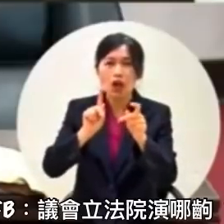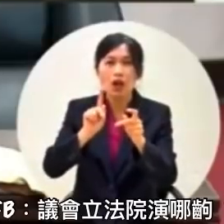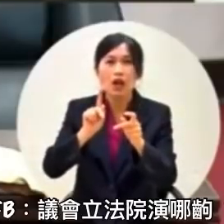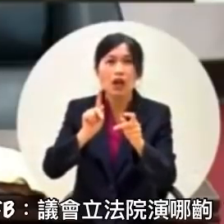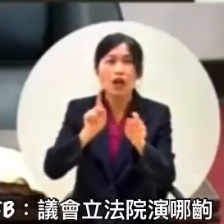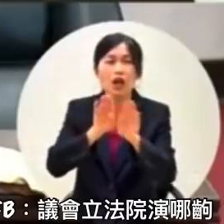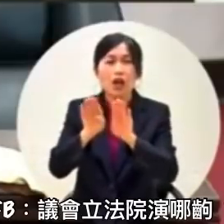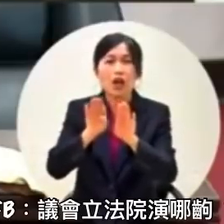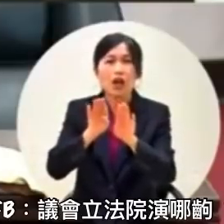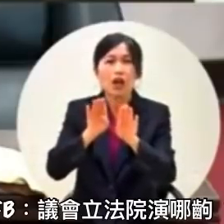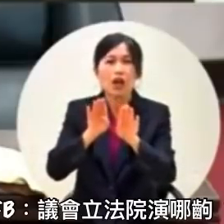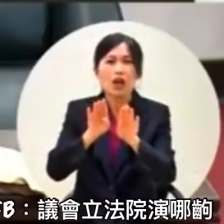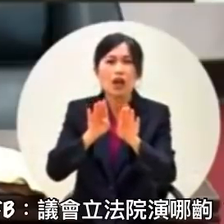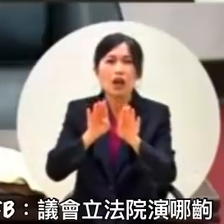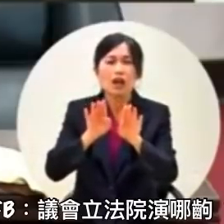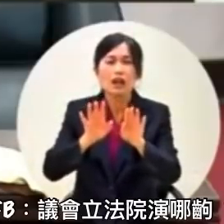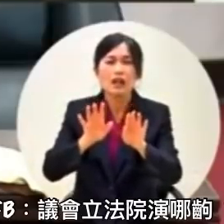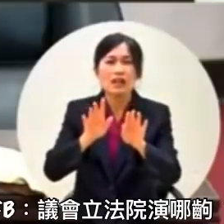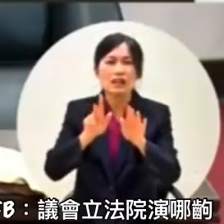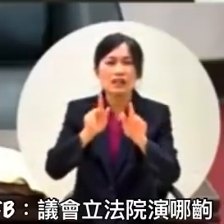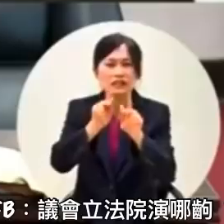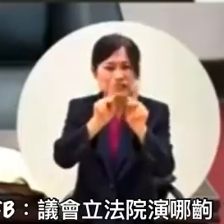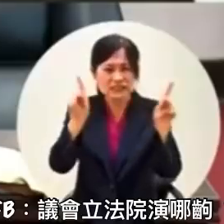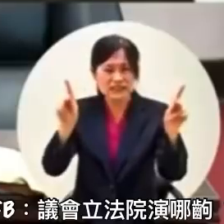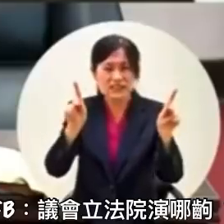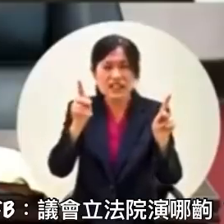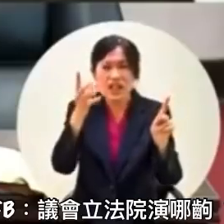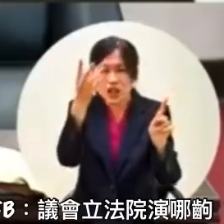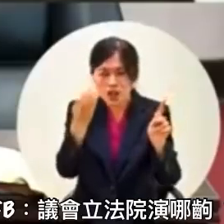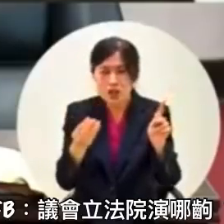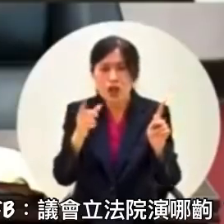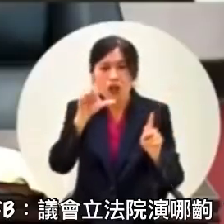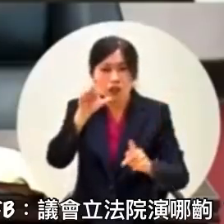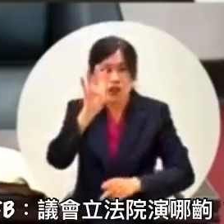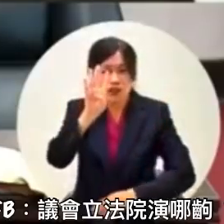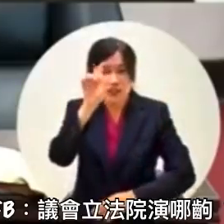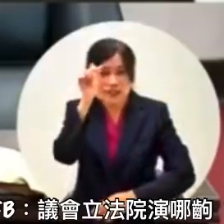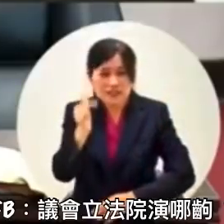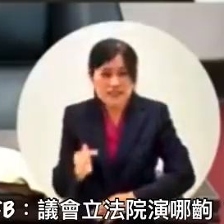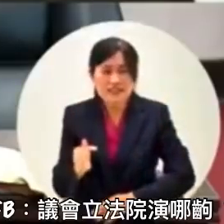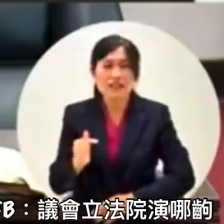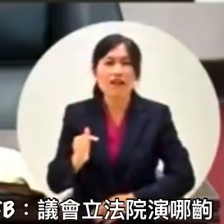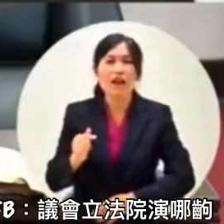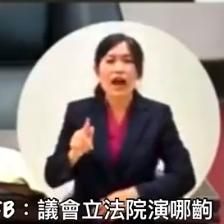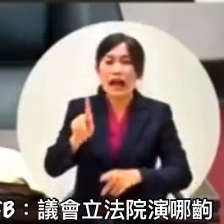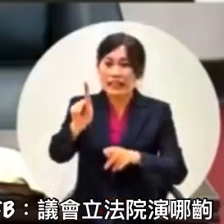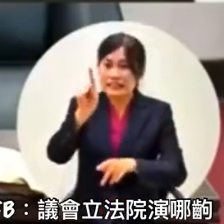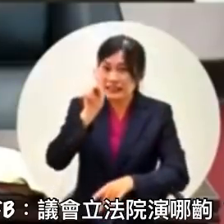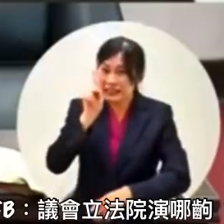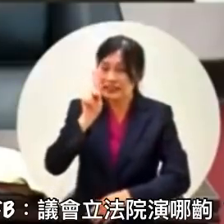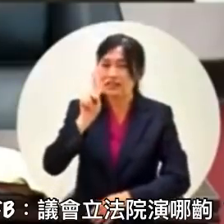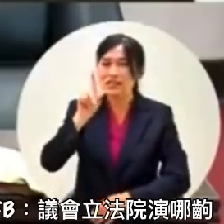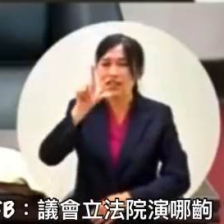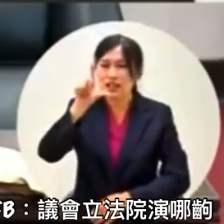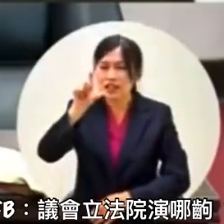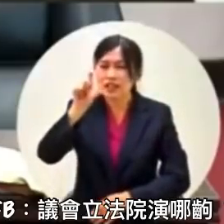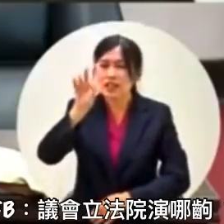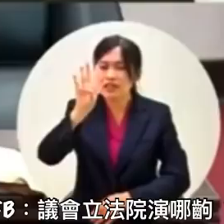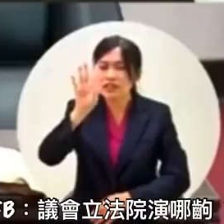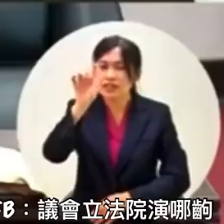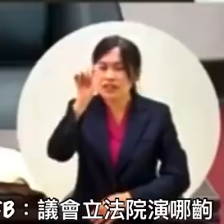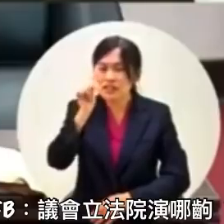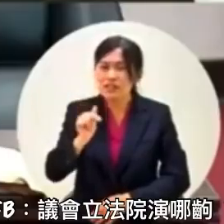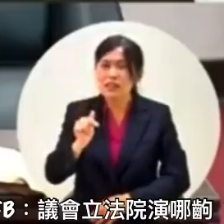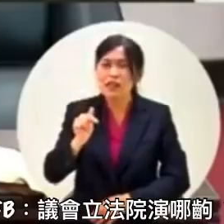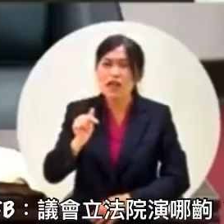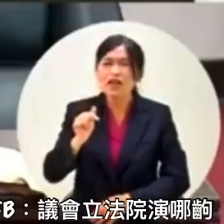债借几个人借卡借了64亿，但它只是借钱的速度放缓而已还是